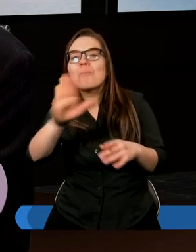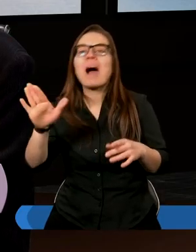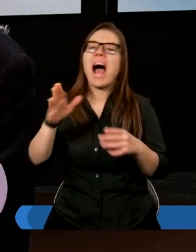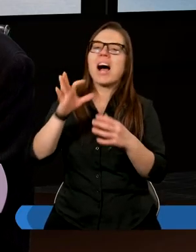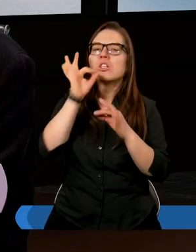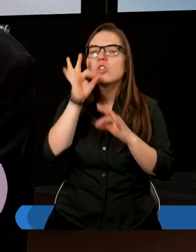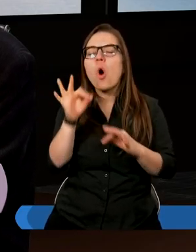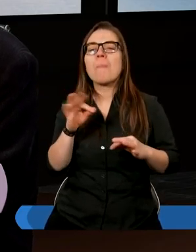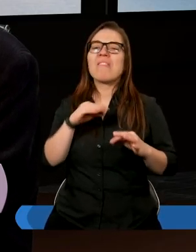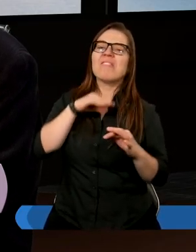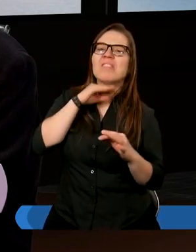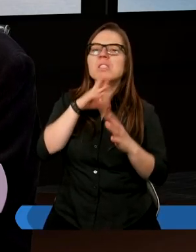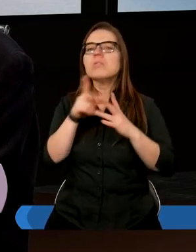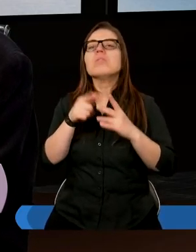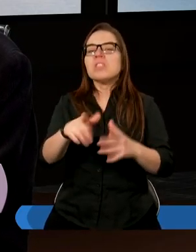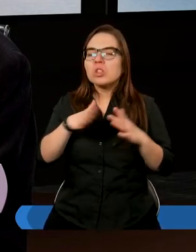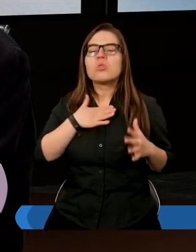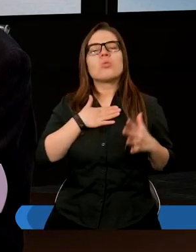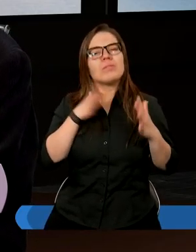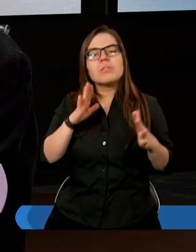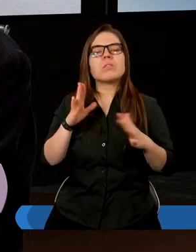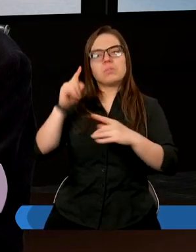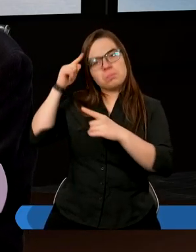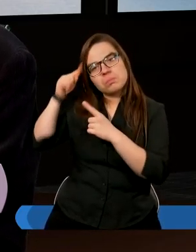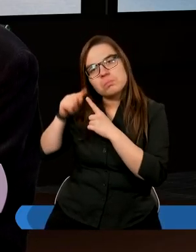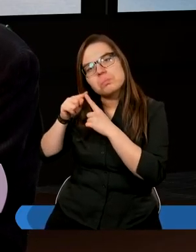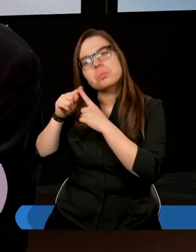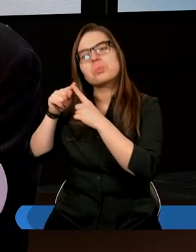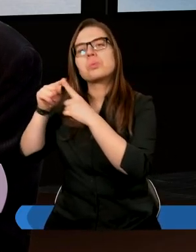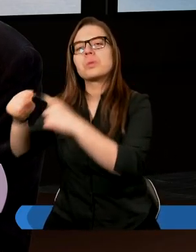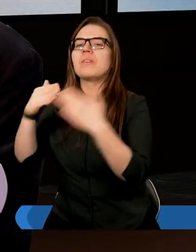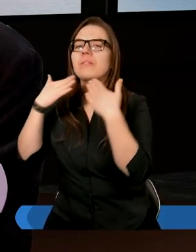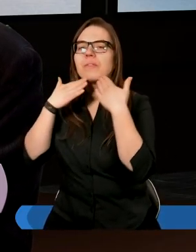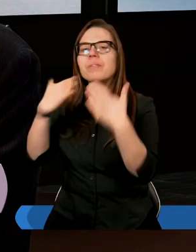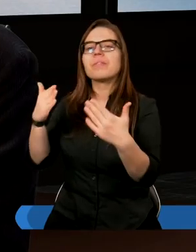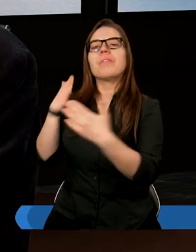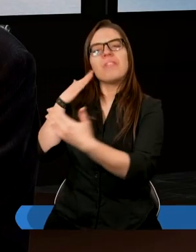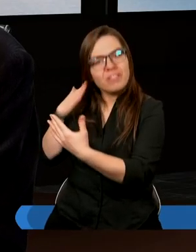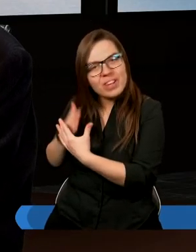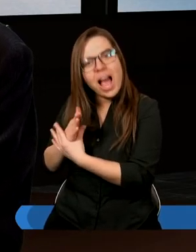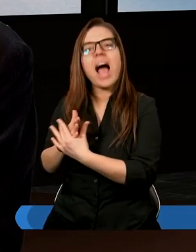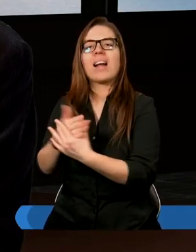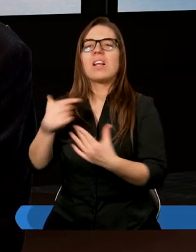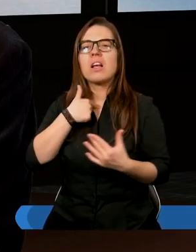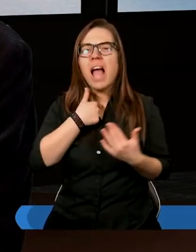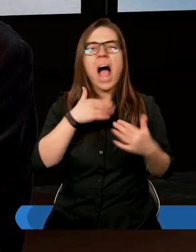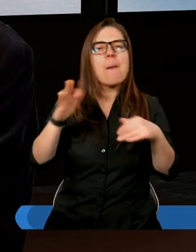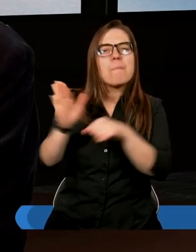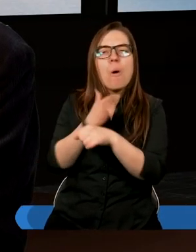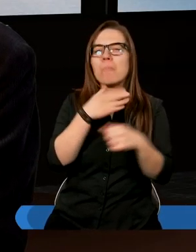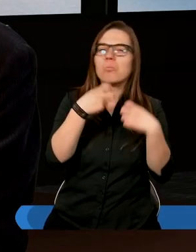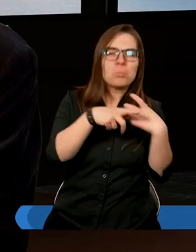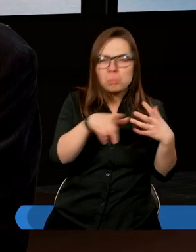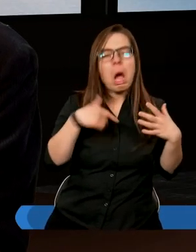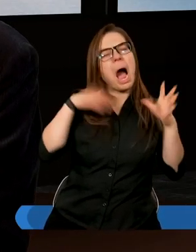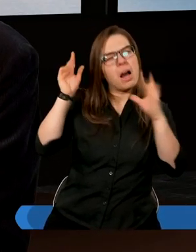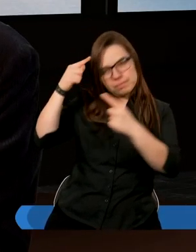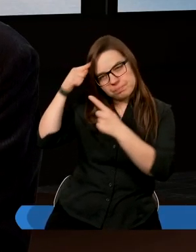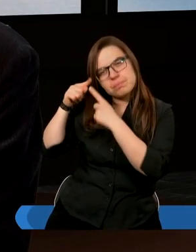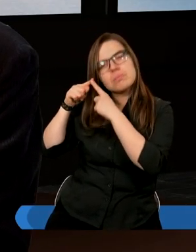położeniu jest, on jest wierny i wdzięczny Bogu za to położenie. A więc